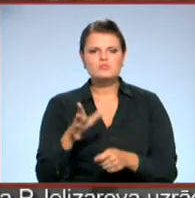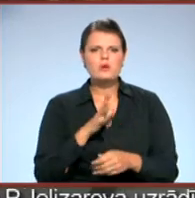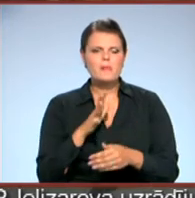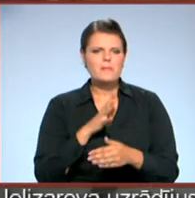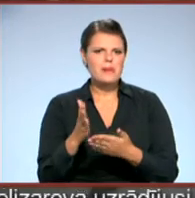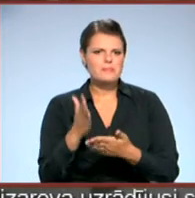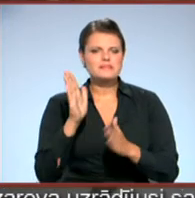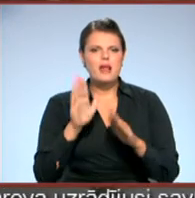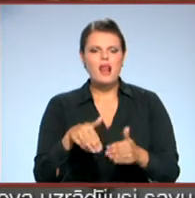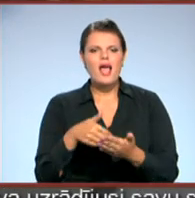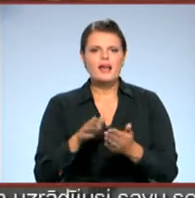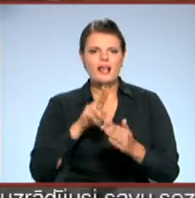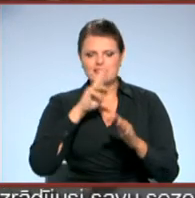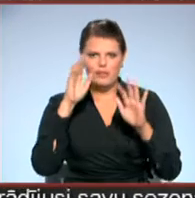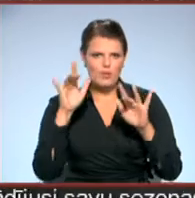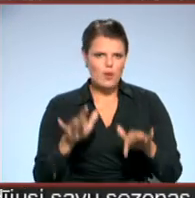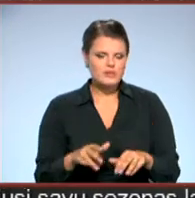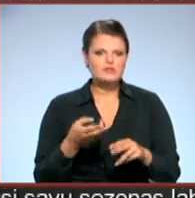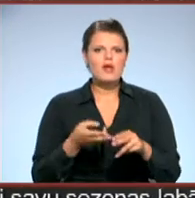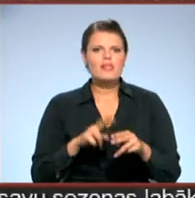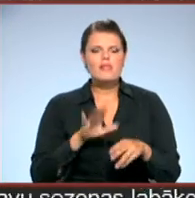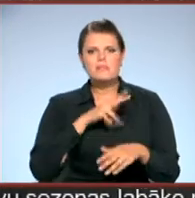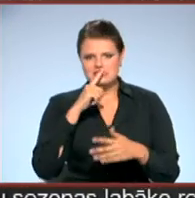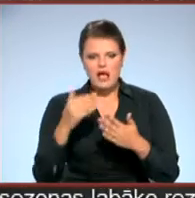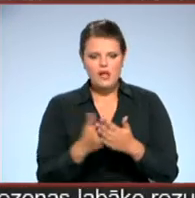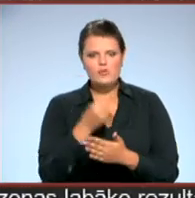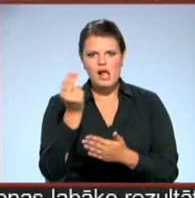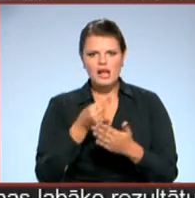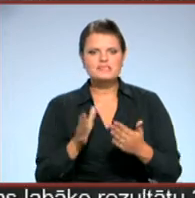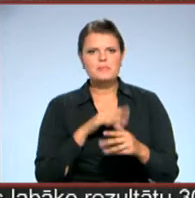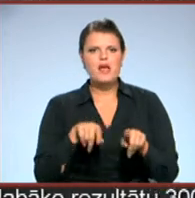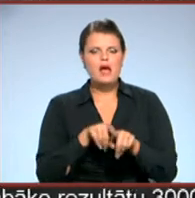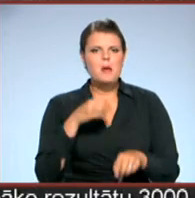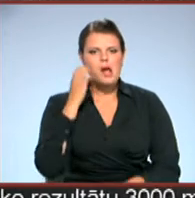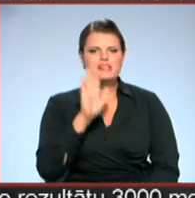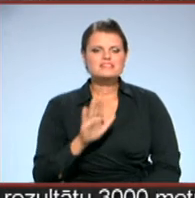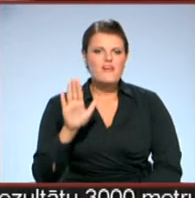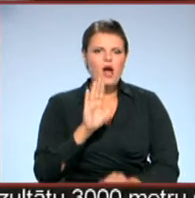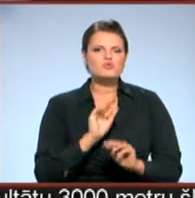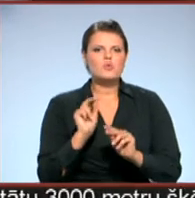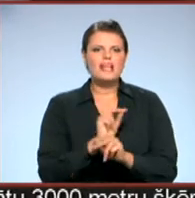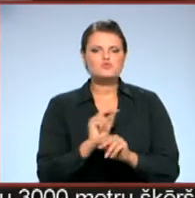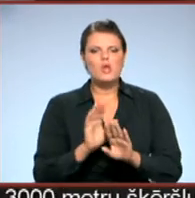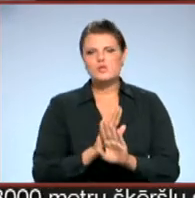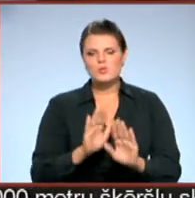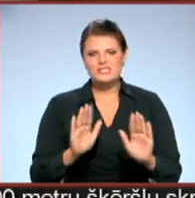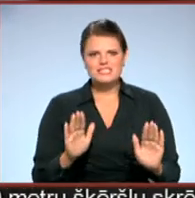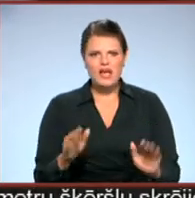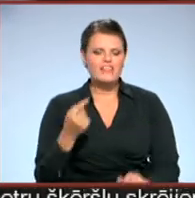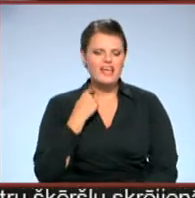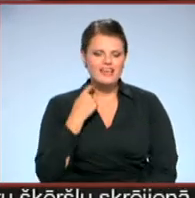lai nenobirtu krāsas slānis. Pēc atjaunošanas glezna bijusi arī Baltijas valstu restauratora izstādē Rīgā. Laižam!